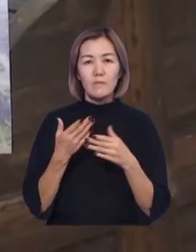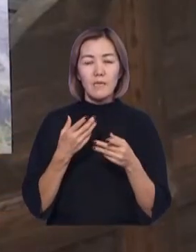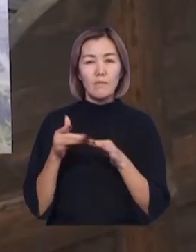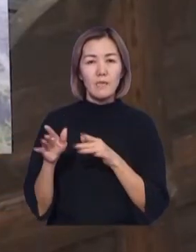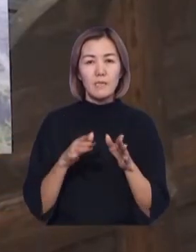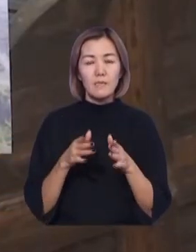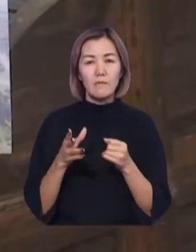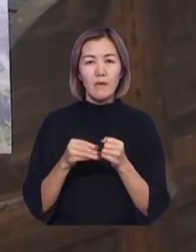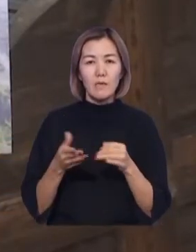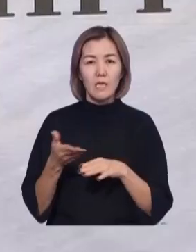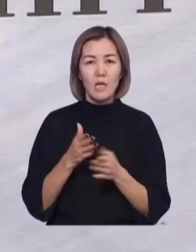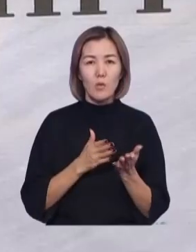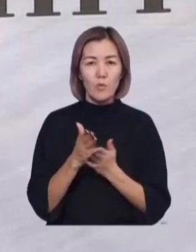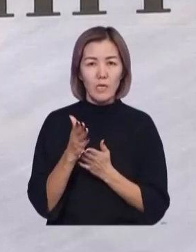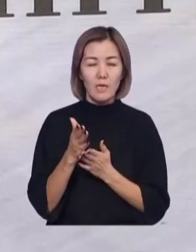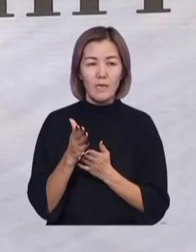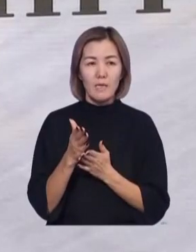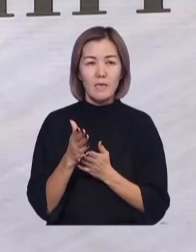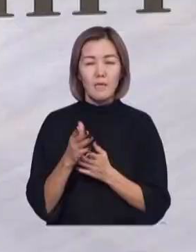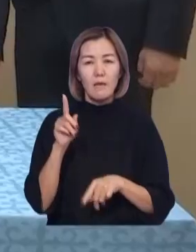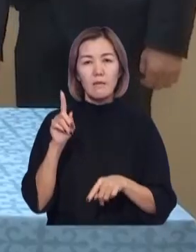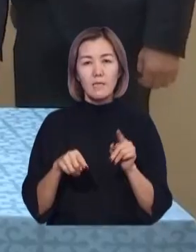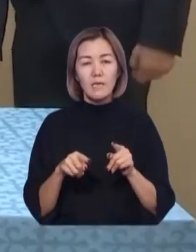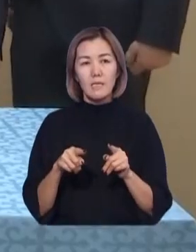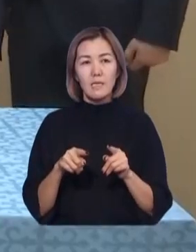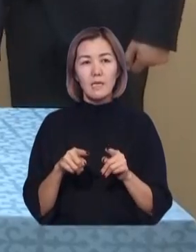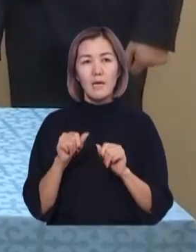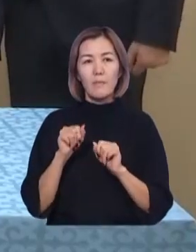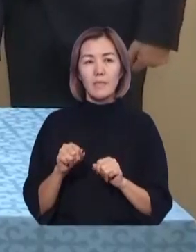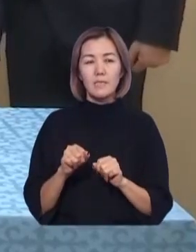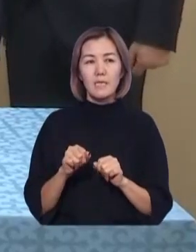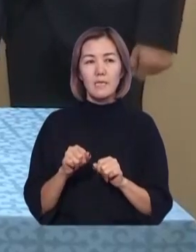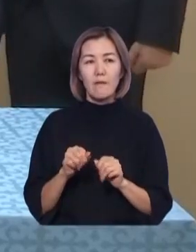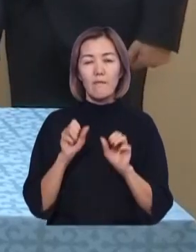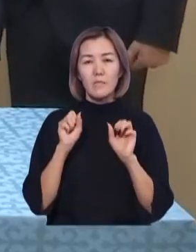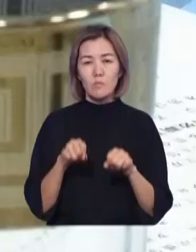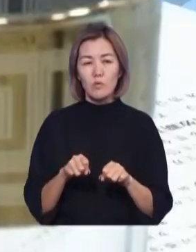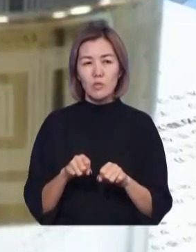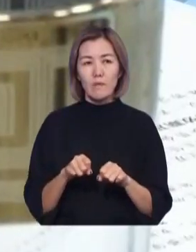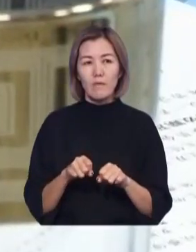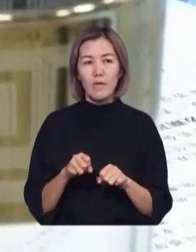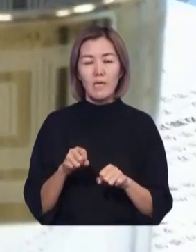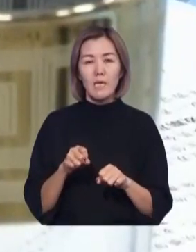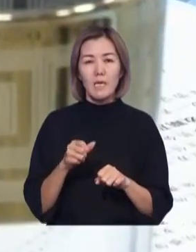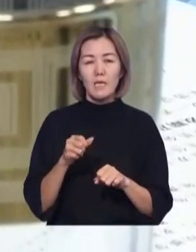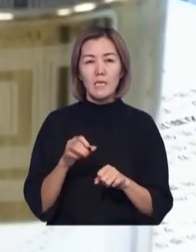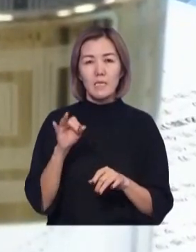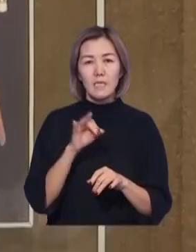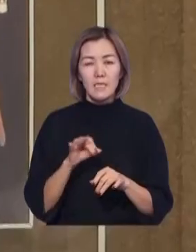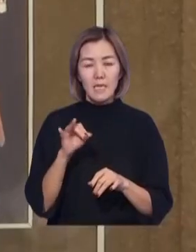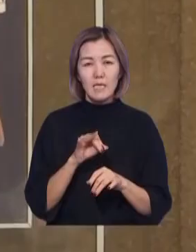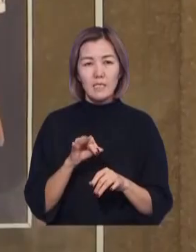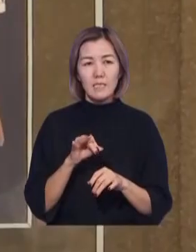области археологии некоторые эксперты выражают опасения относительно возможного искажения исторических данных в интересах